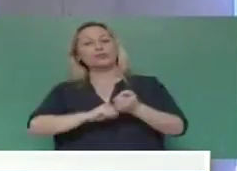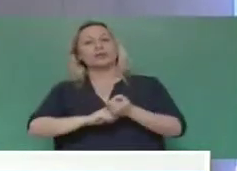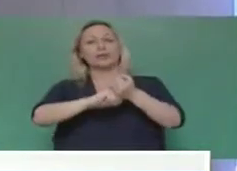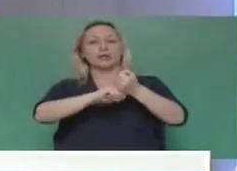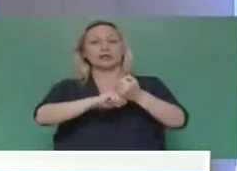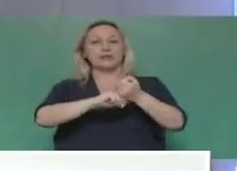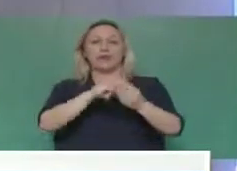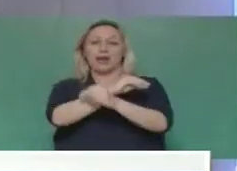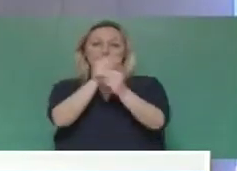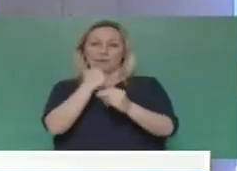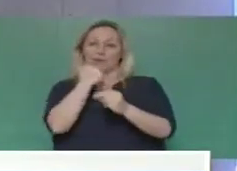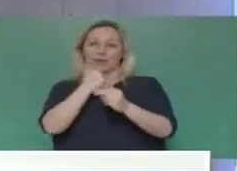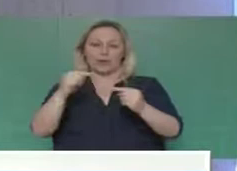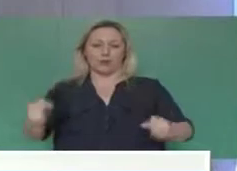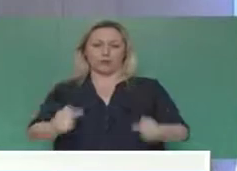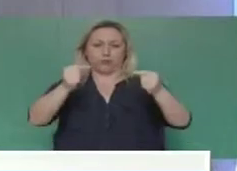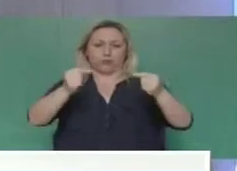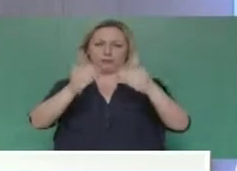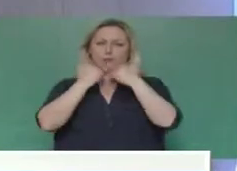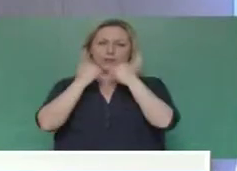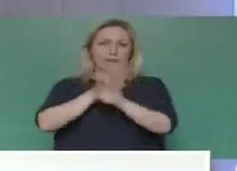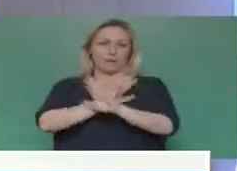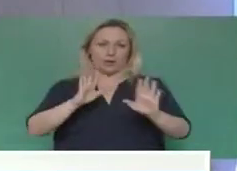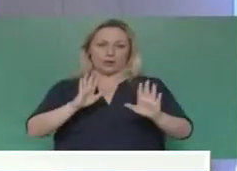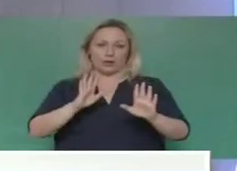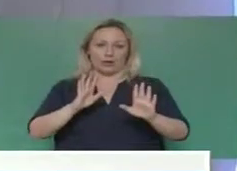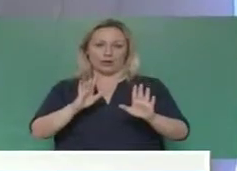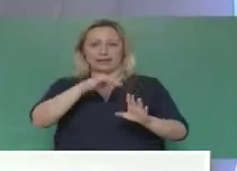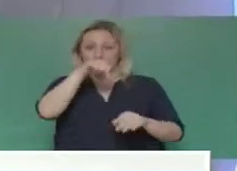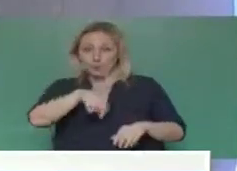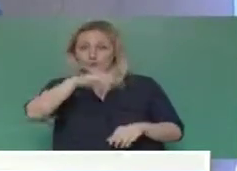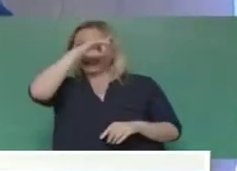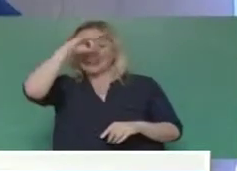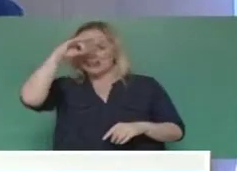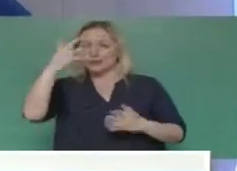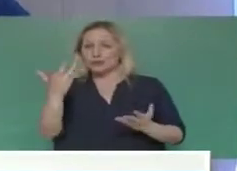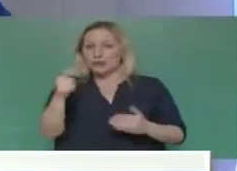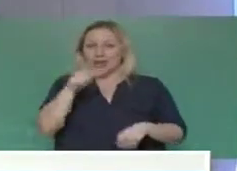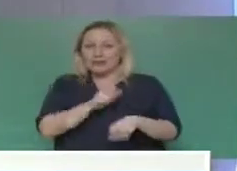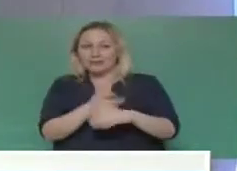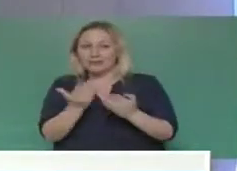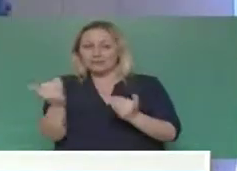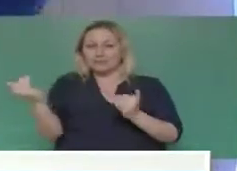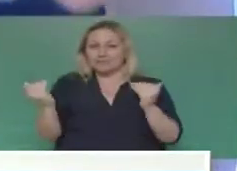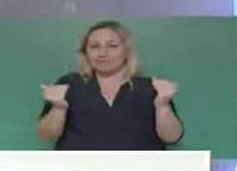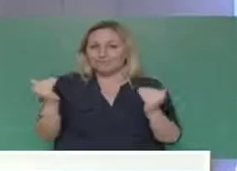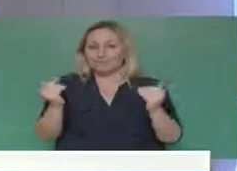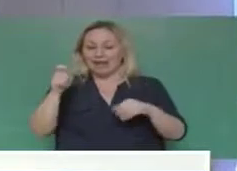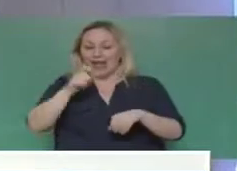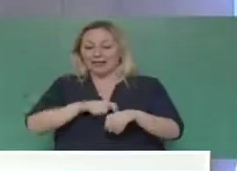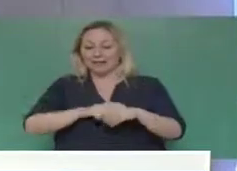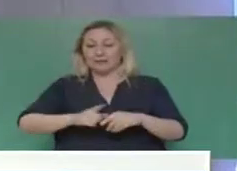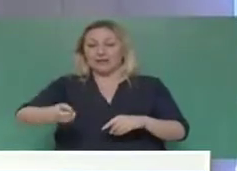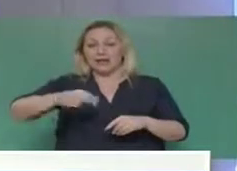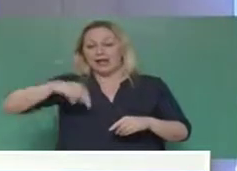Δεν πρέπει δηλαδή να πάει απέναντι και έχει δυσκολία. Πώς να συμβιβάσει το ότι όλη η τοπική αυτοδιοίκηση,